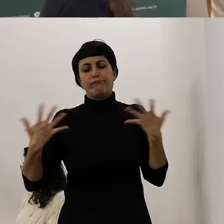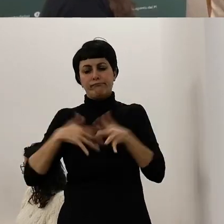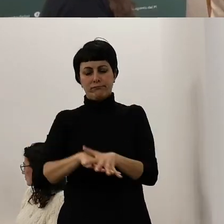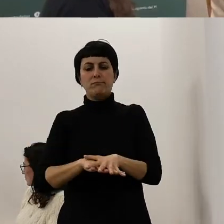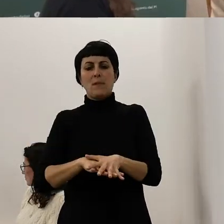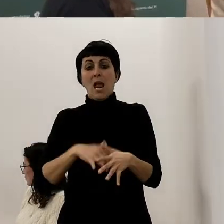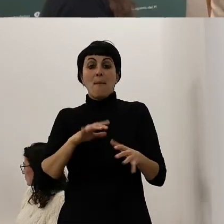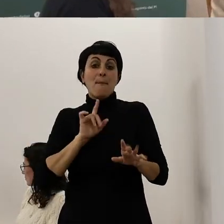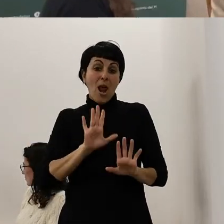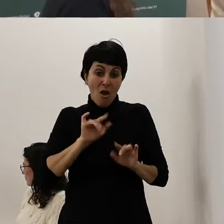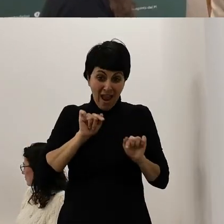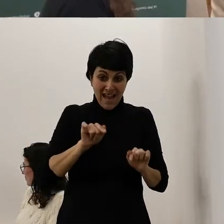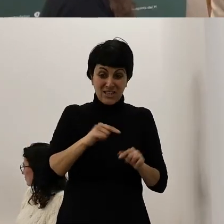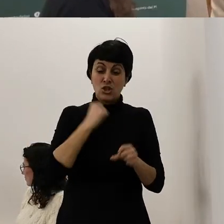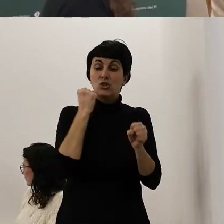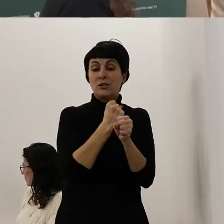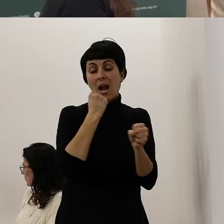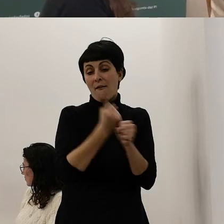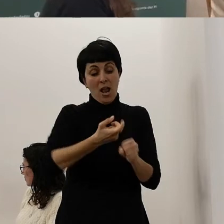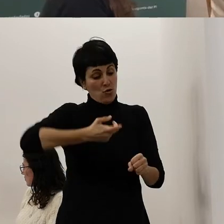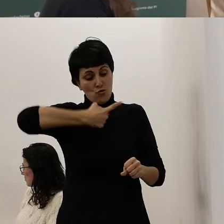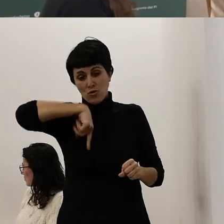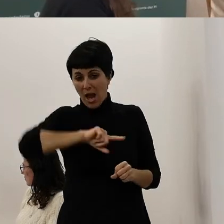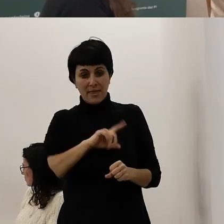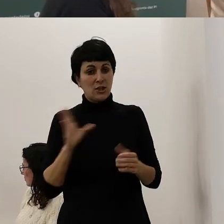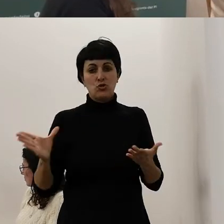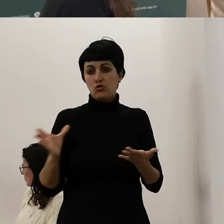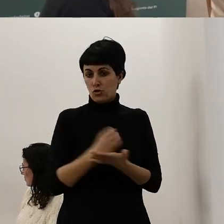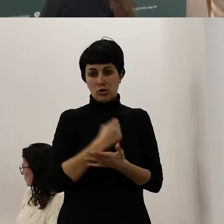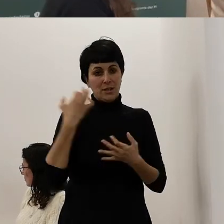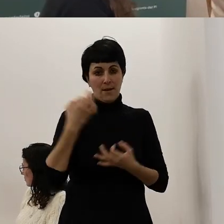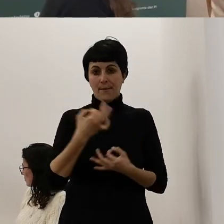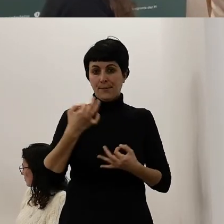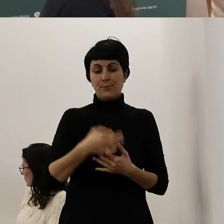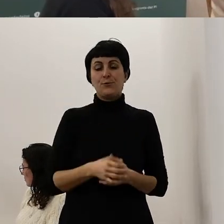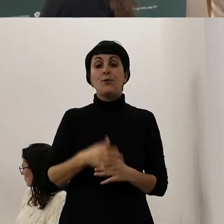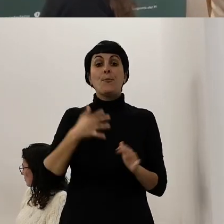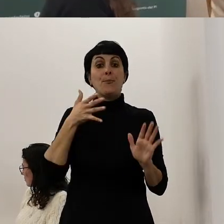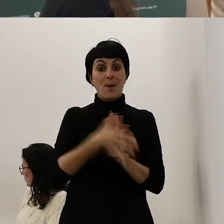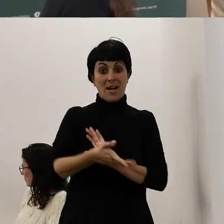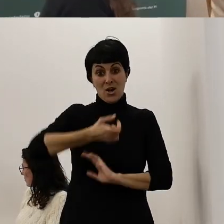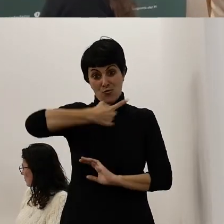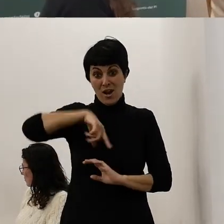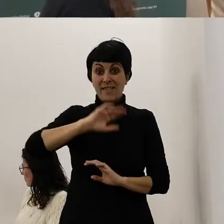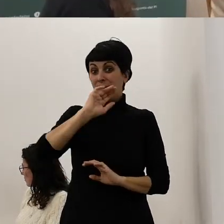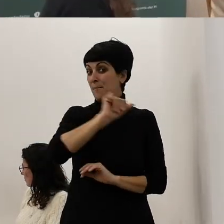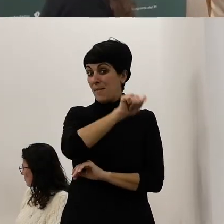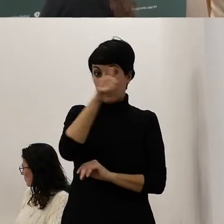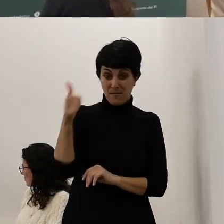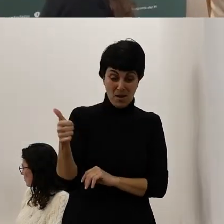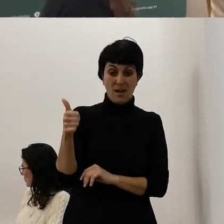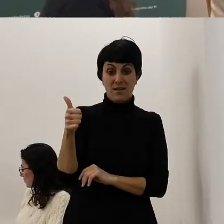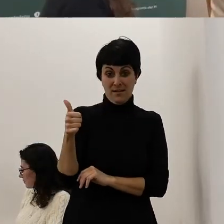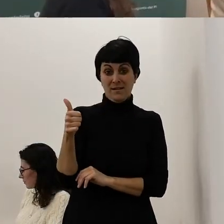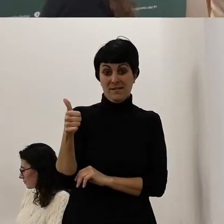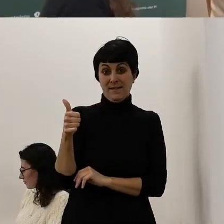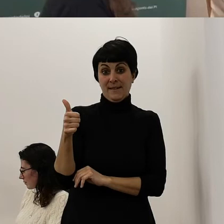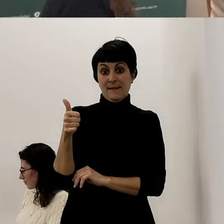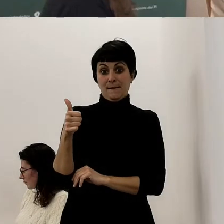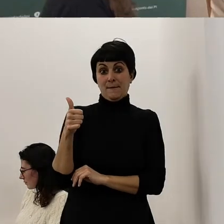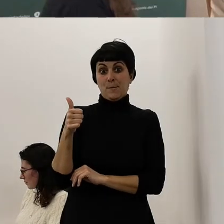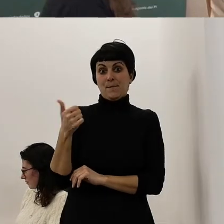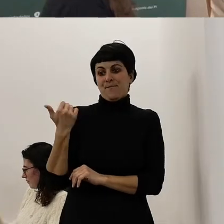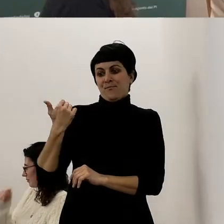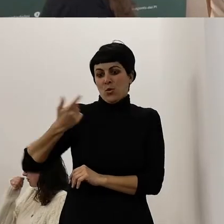tots, feina nosaltres en primer lloc, perquè penso que estem, ja que estem allà i estem